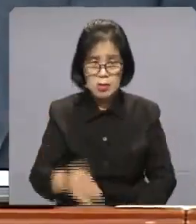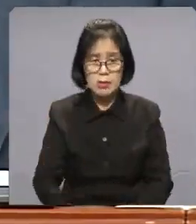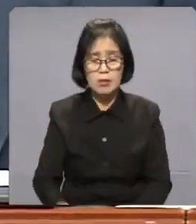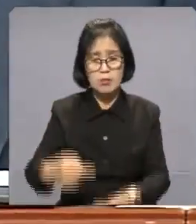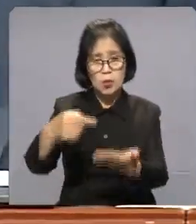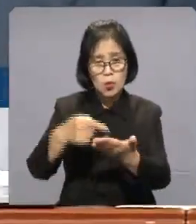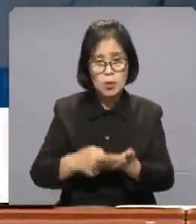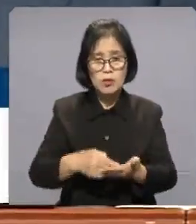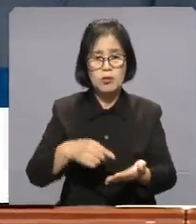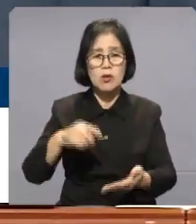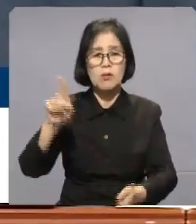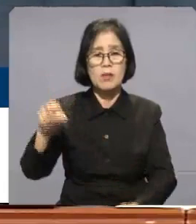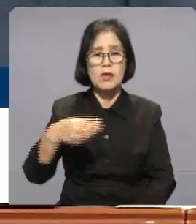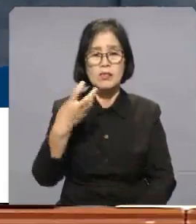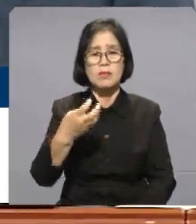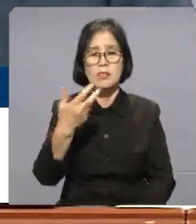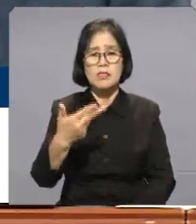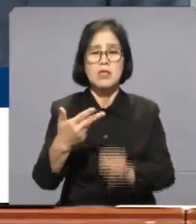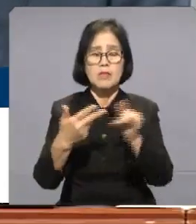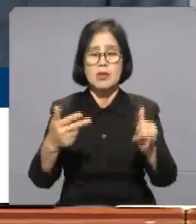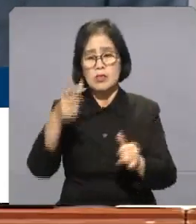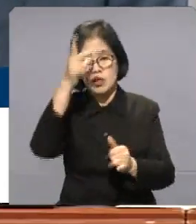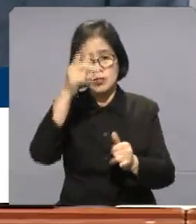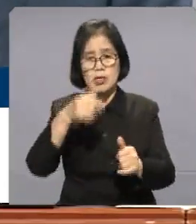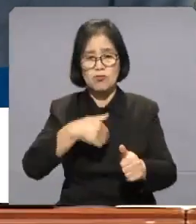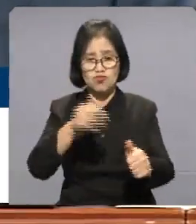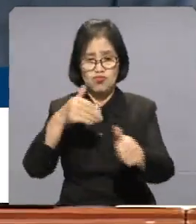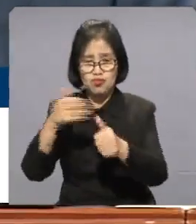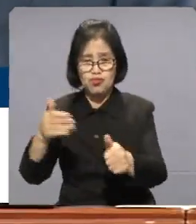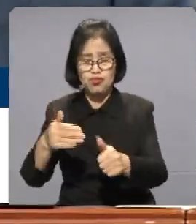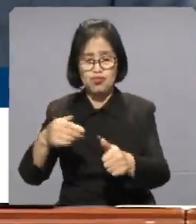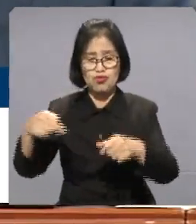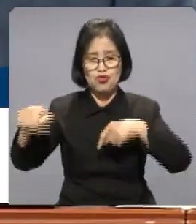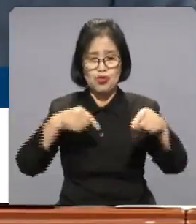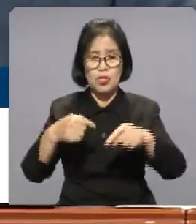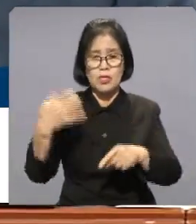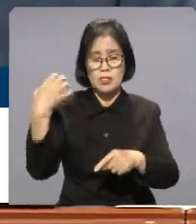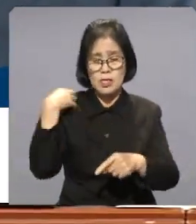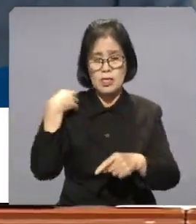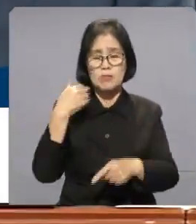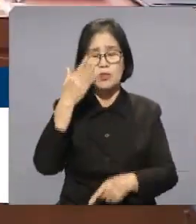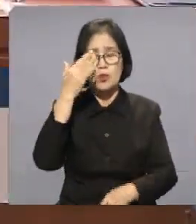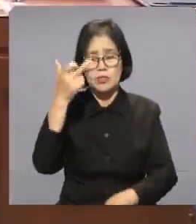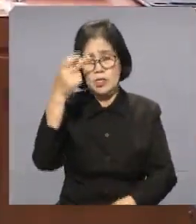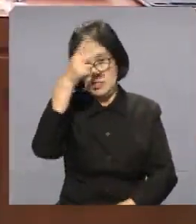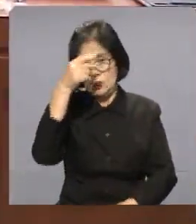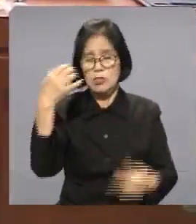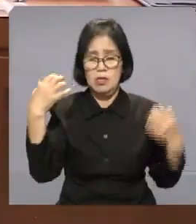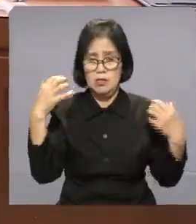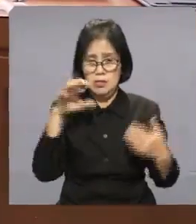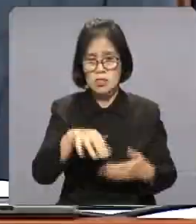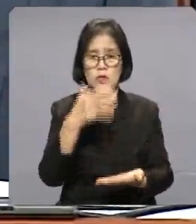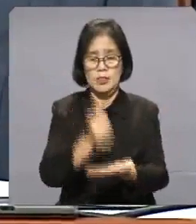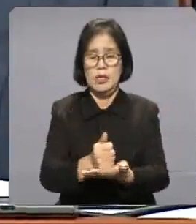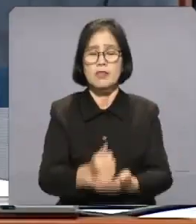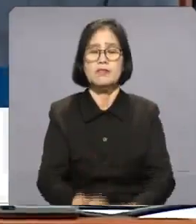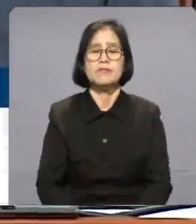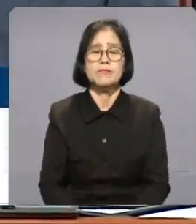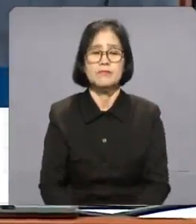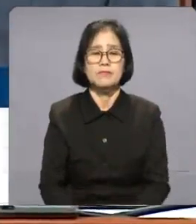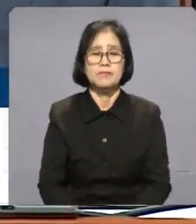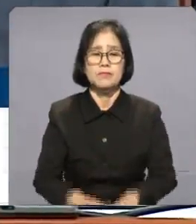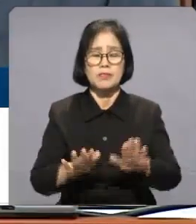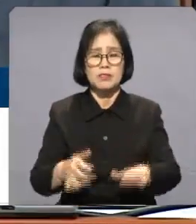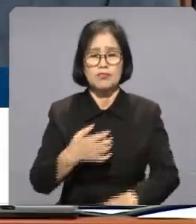보고받고 137명의 경찰을 재배치하고 지휘할 책임은 용산경찰서장에게 있습니다. 슬픈 좀